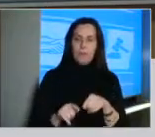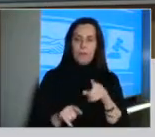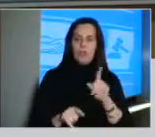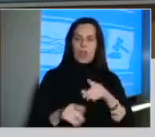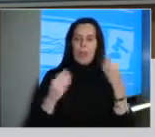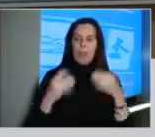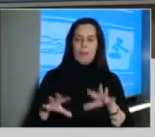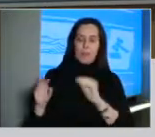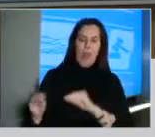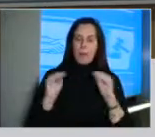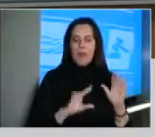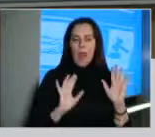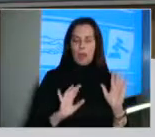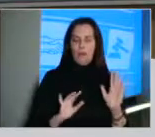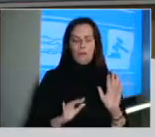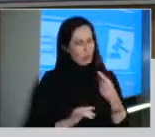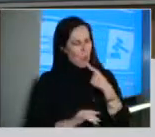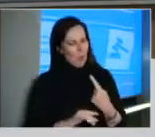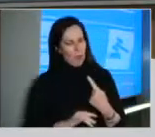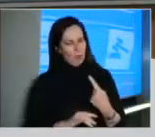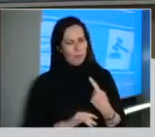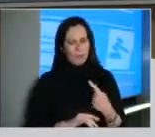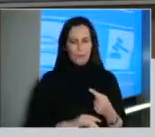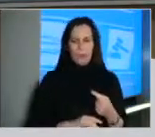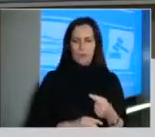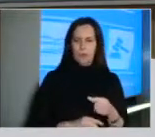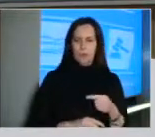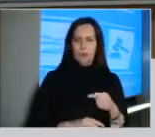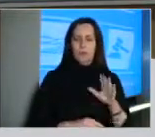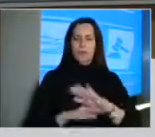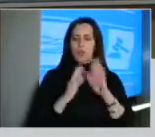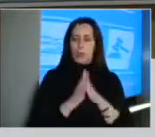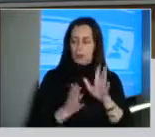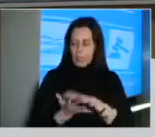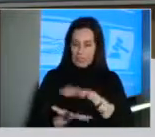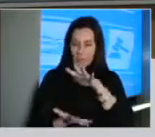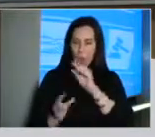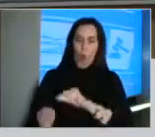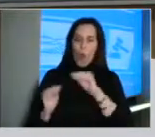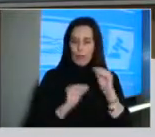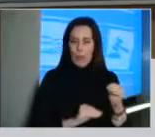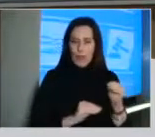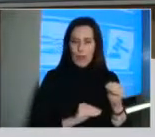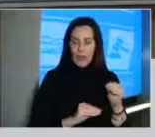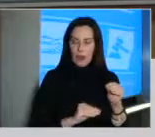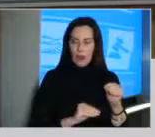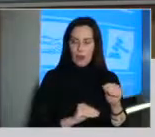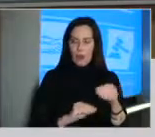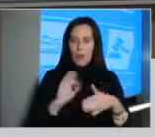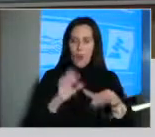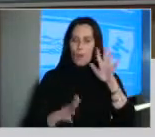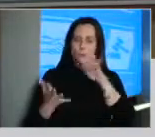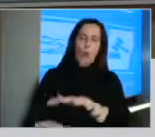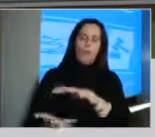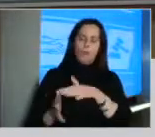לא מפסיד מהמעבר. כלומר? בעצם המעבר. כלומר, זאת אומרת שכל מה שנצבר שם עובר רובו